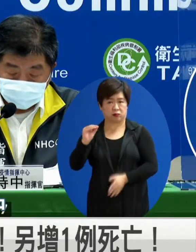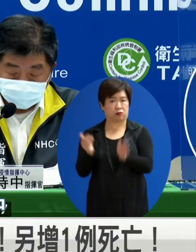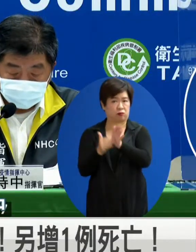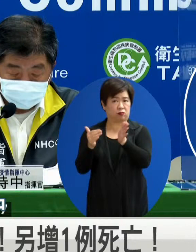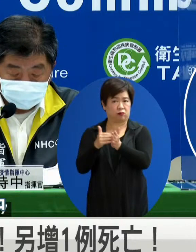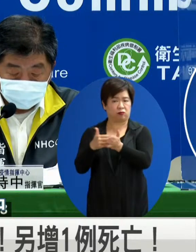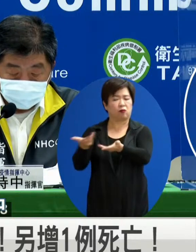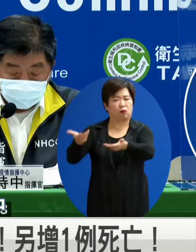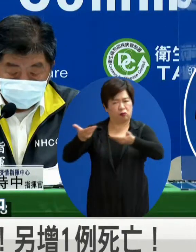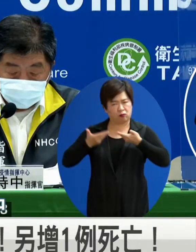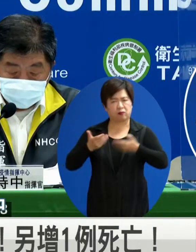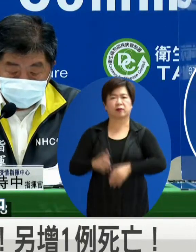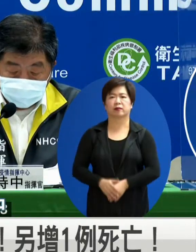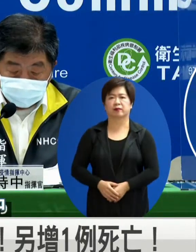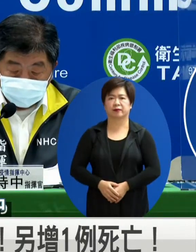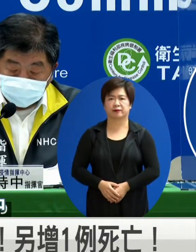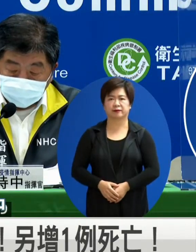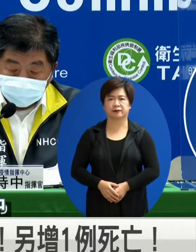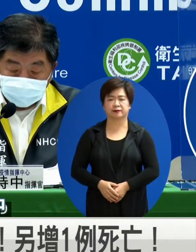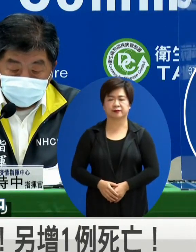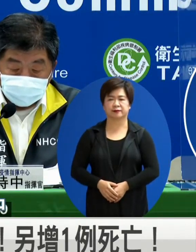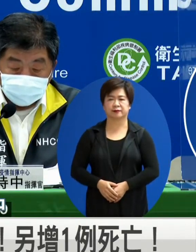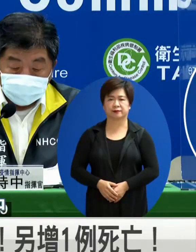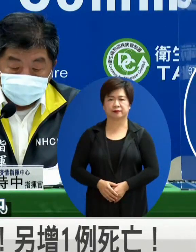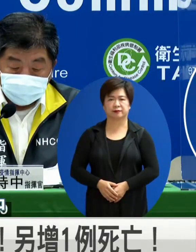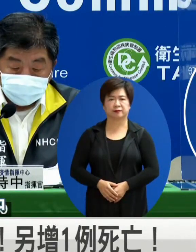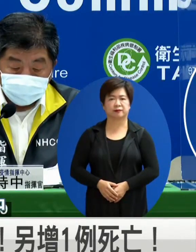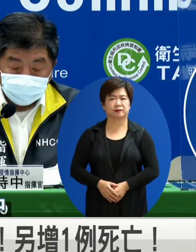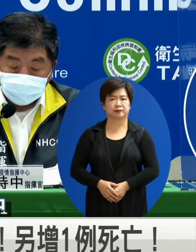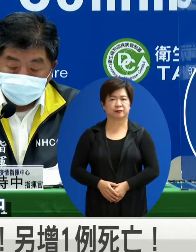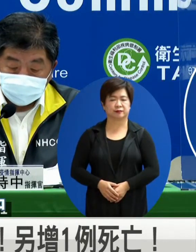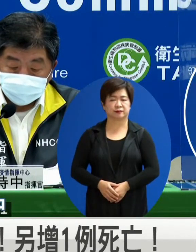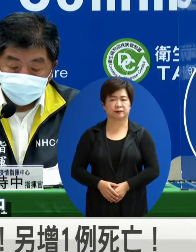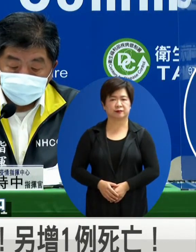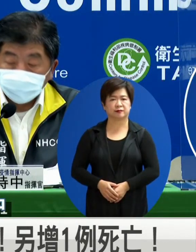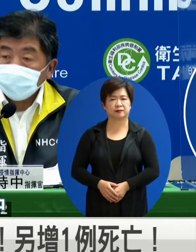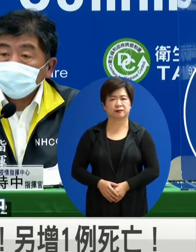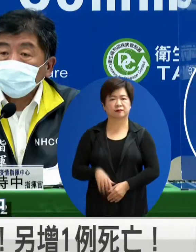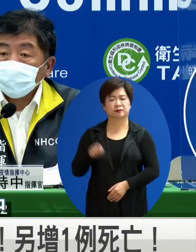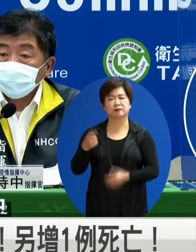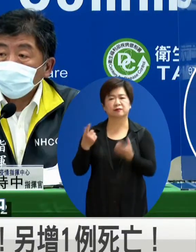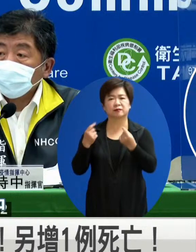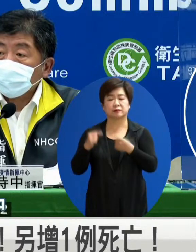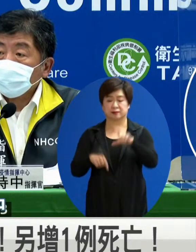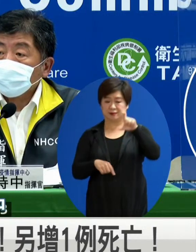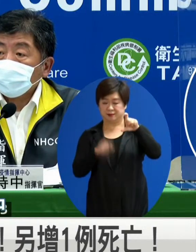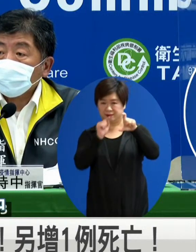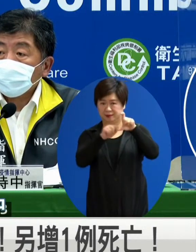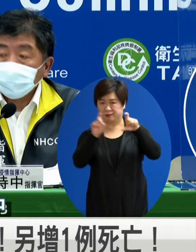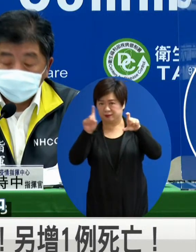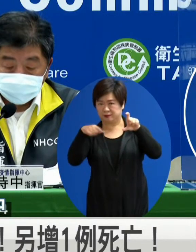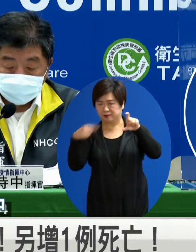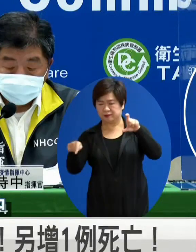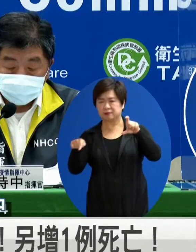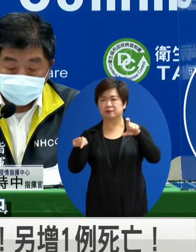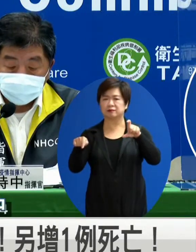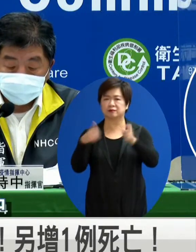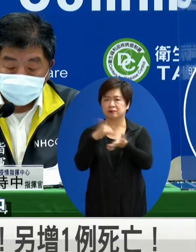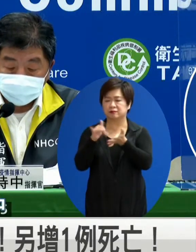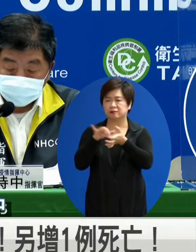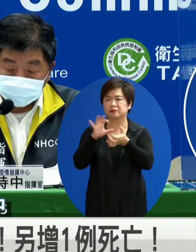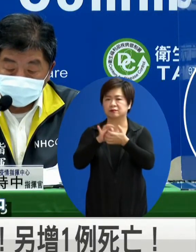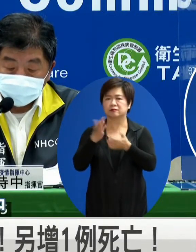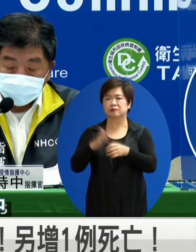好，327万剂。那它还是一样，好，是每瓶10人份，那要存在2到8C 的一个